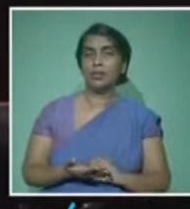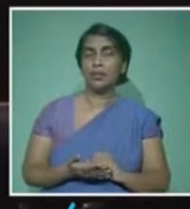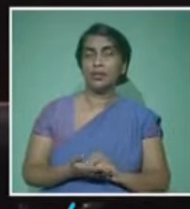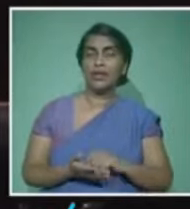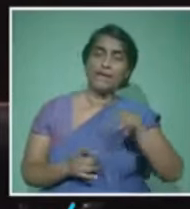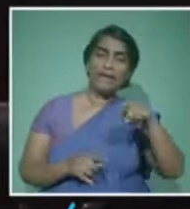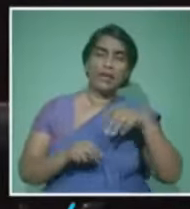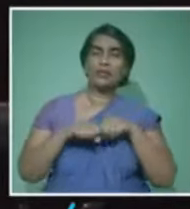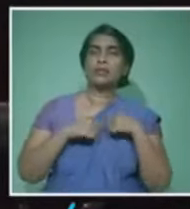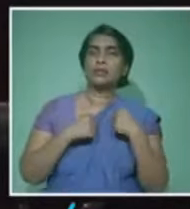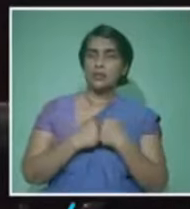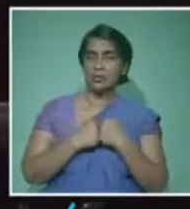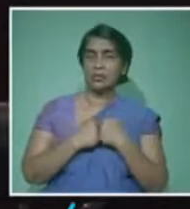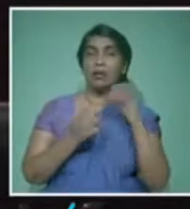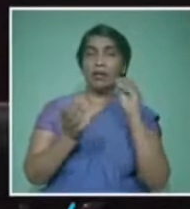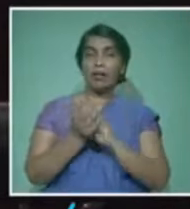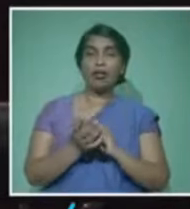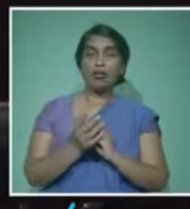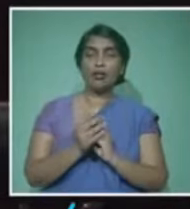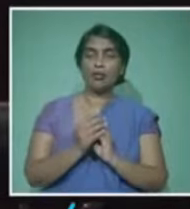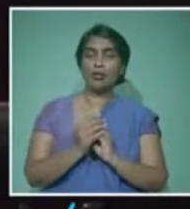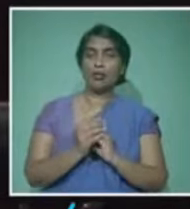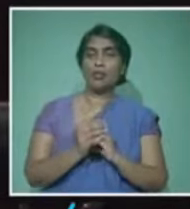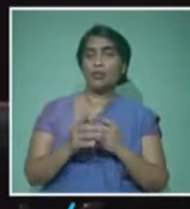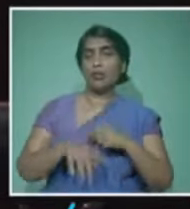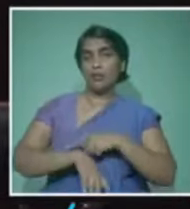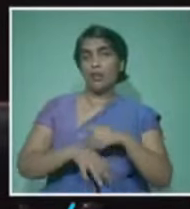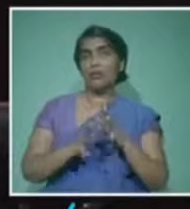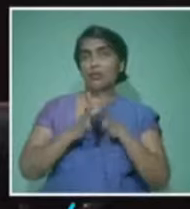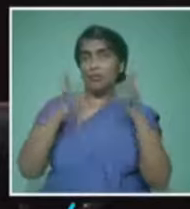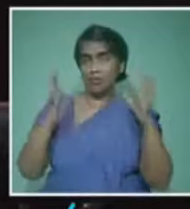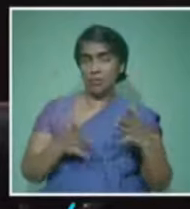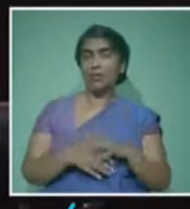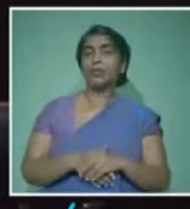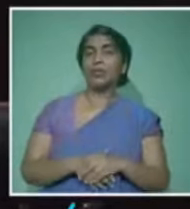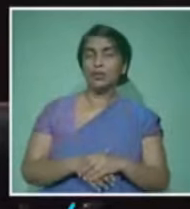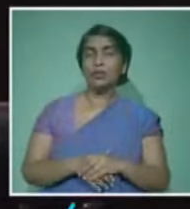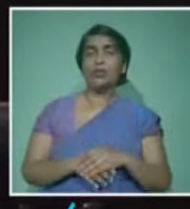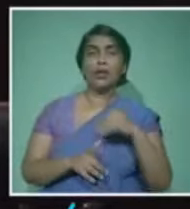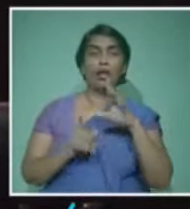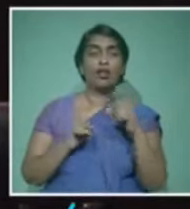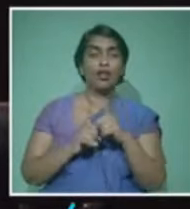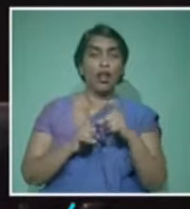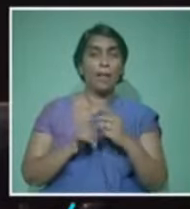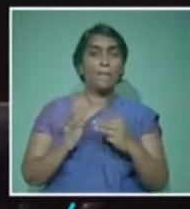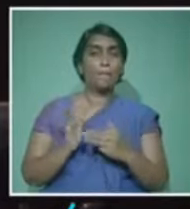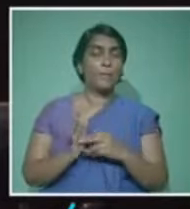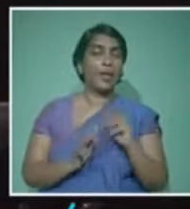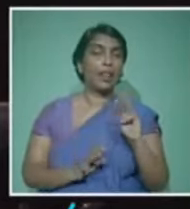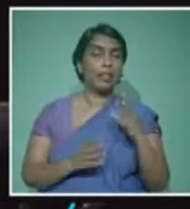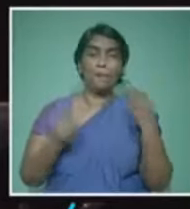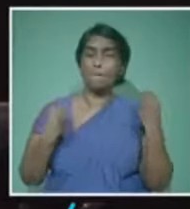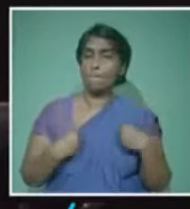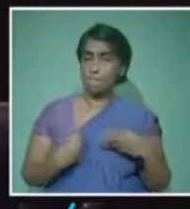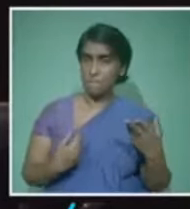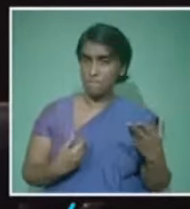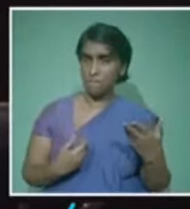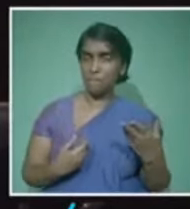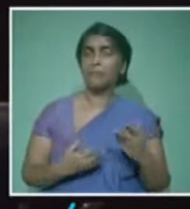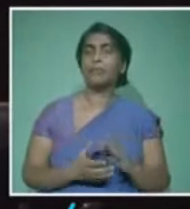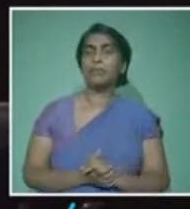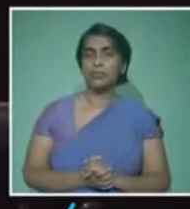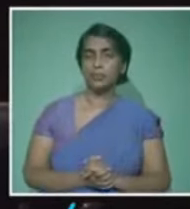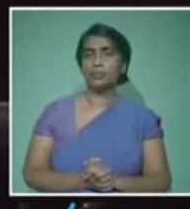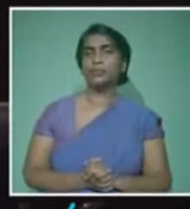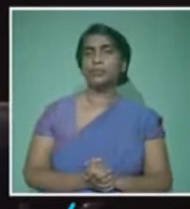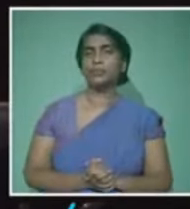ඉන්ඩෙක්ස් එක ගරු මන්ත්‍රීතුමා කෙටියෙන් අහන්න ඔබතුමා දැන් ලොකු කාලයක් ගත වෙලා තියෙනවා එතකොට තමයි ඩොලර් මිලියන 30ක් පාඩු වෙලා තියෙන්නේ හරි බොහොම සිතේ